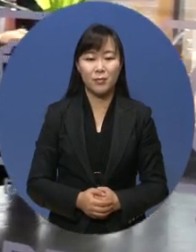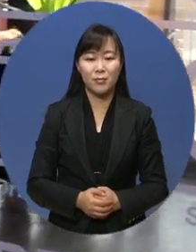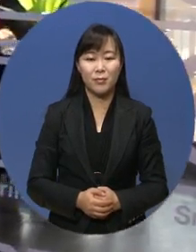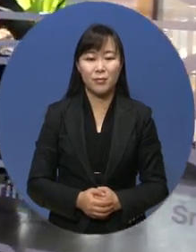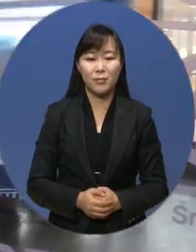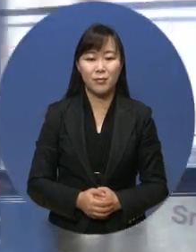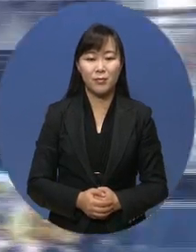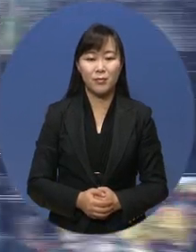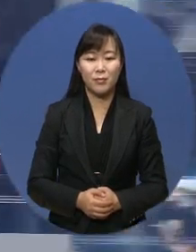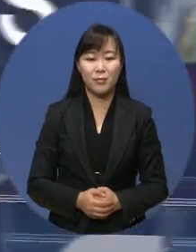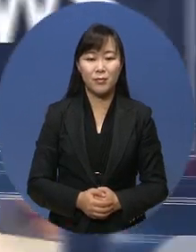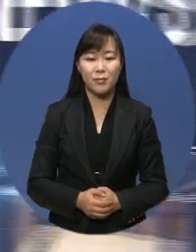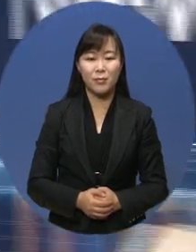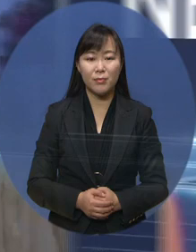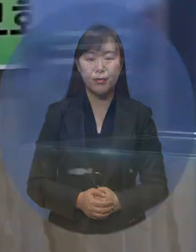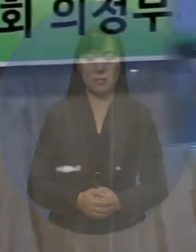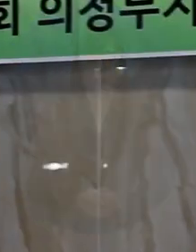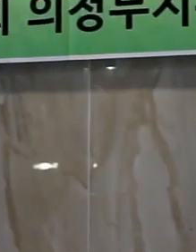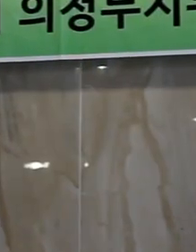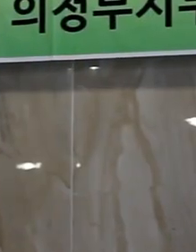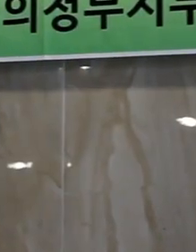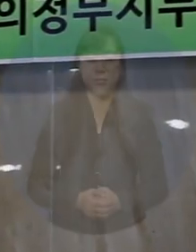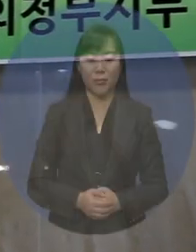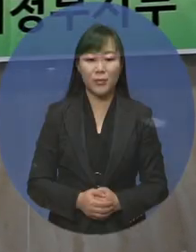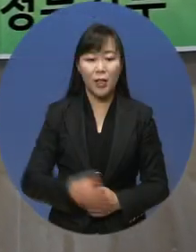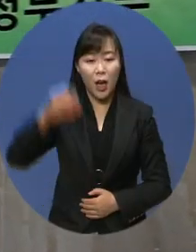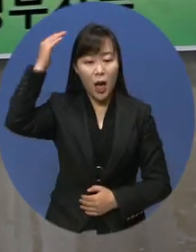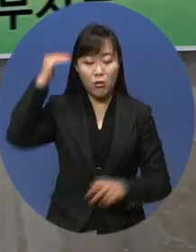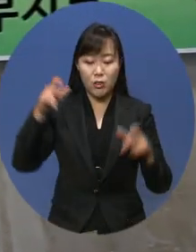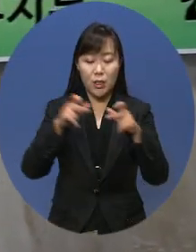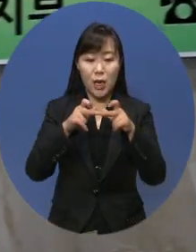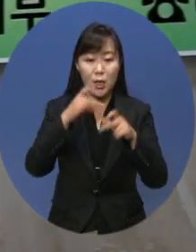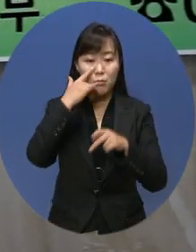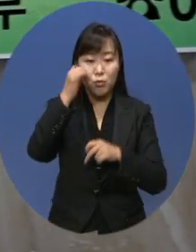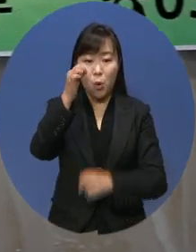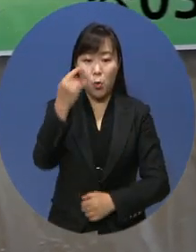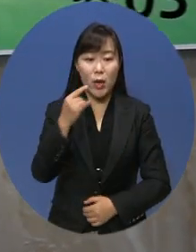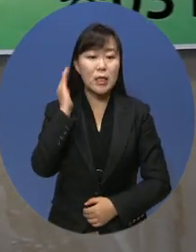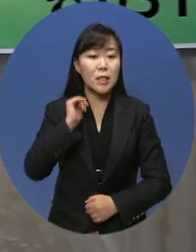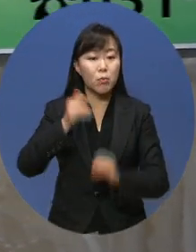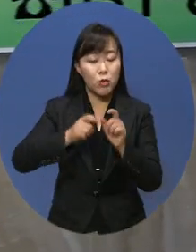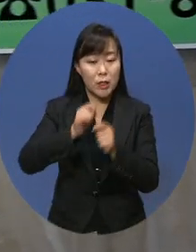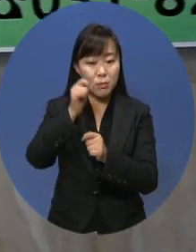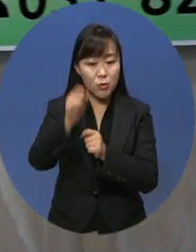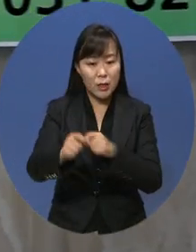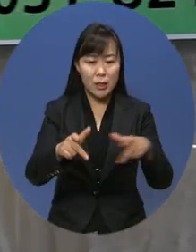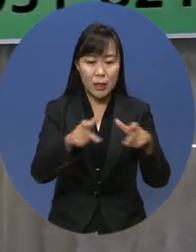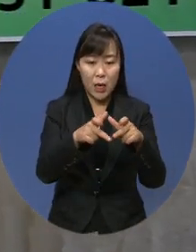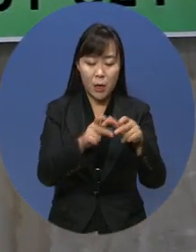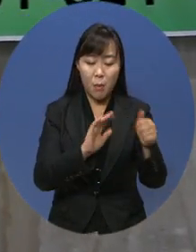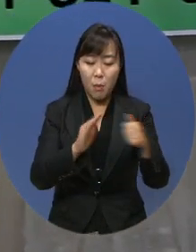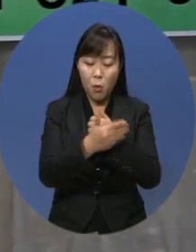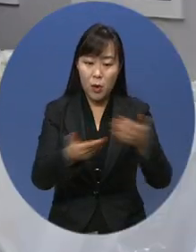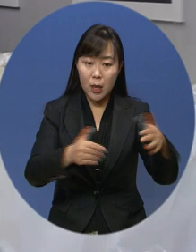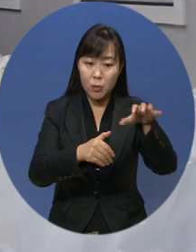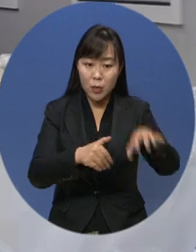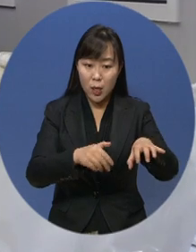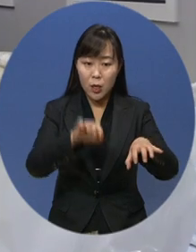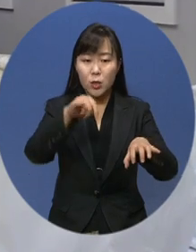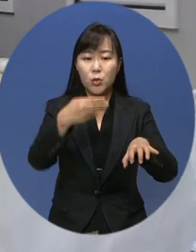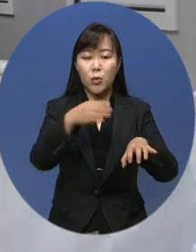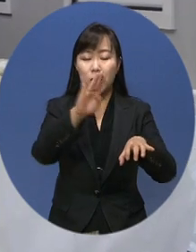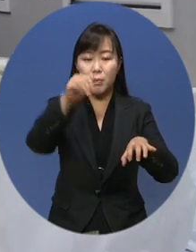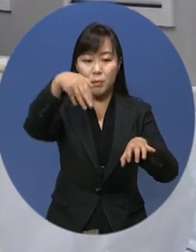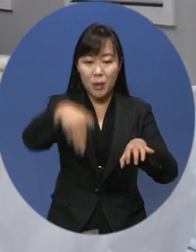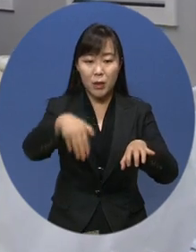입니다 음 한국 장애인 부모 회 의 정부 지분은 장애인 보호작업장 솔비 터에서